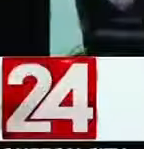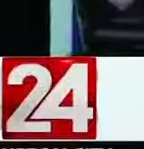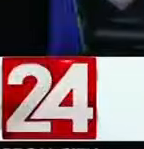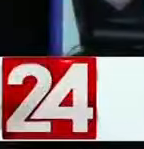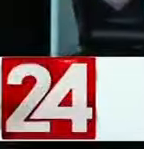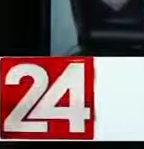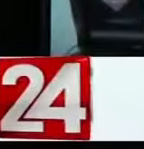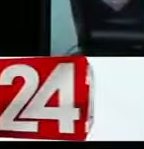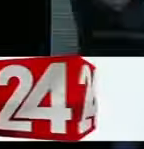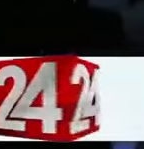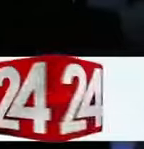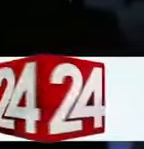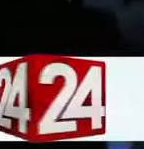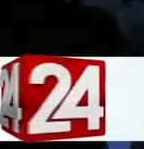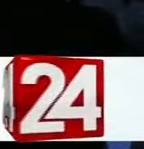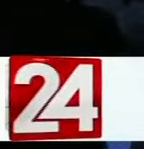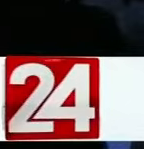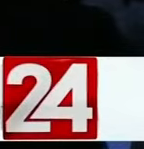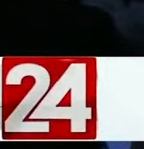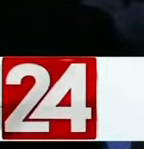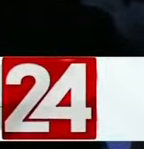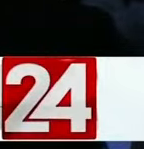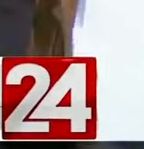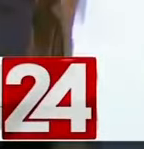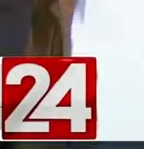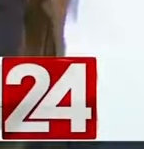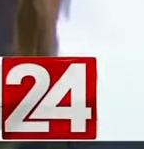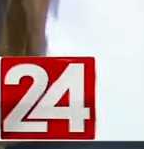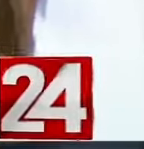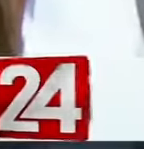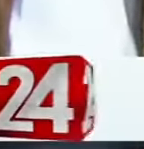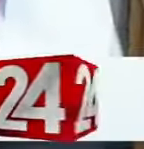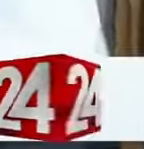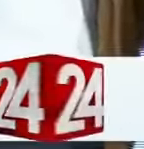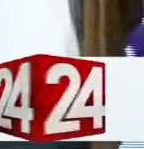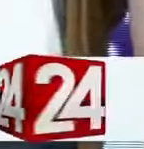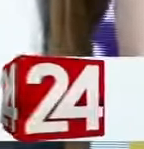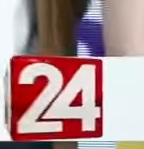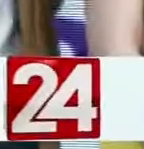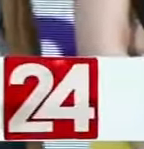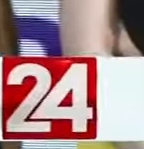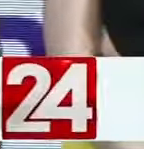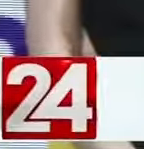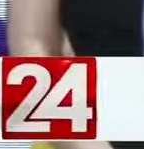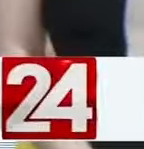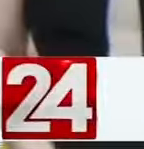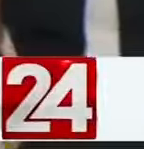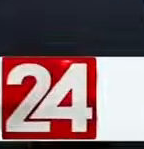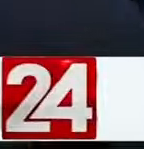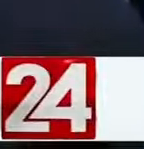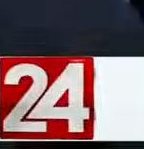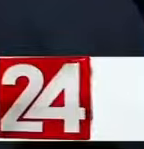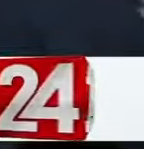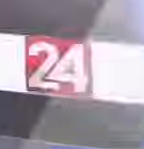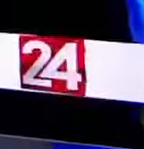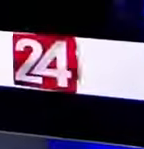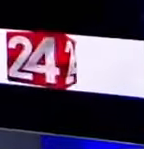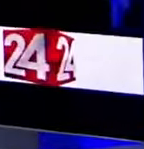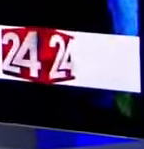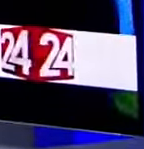Up next! Ang Kapuso Programs at Personalities na humapat ng parangal sa Anak TV Awards.